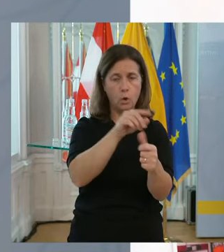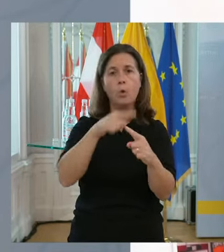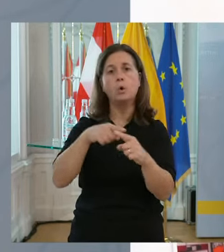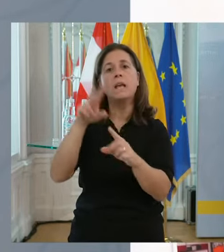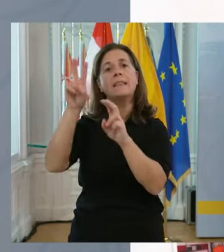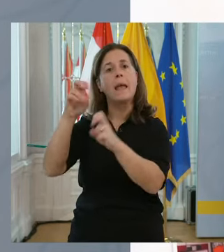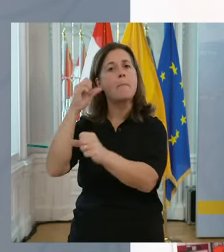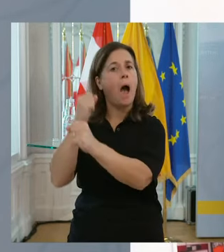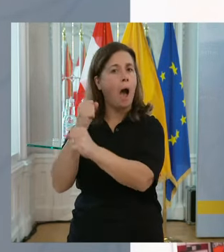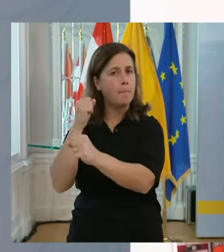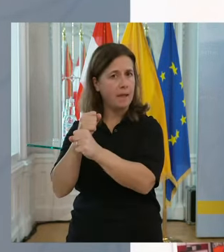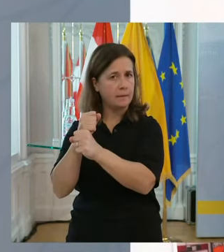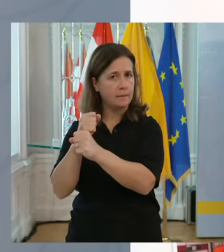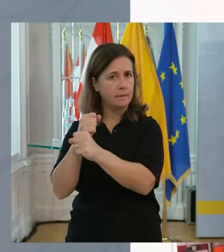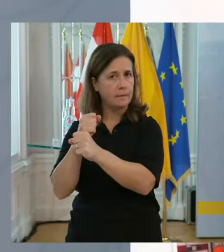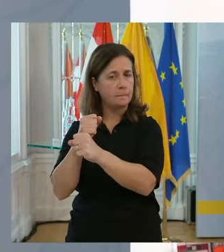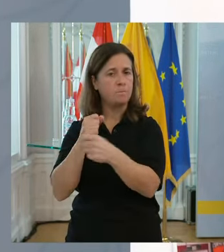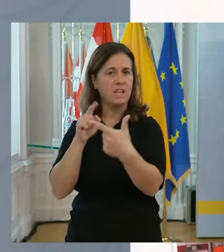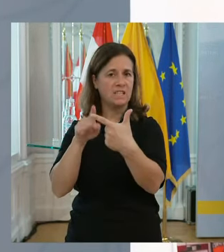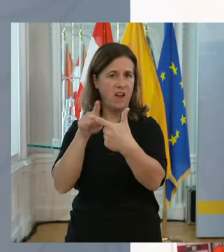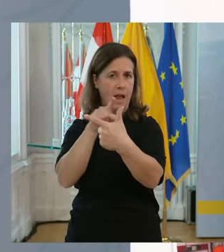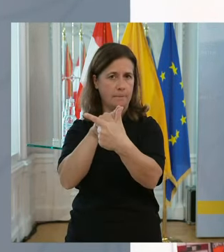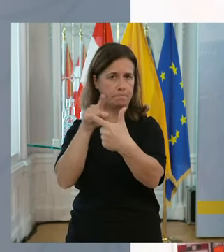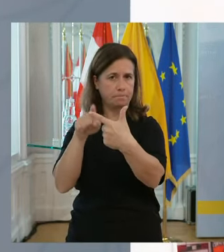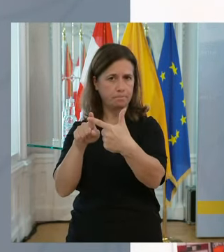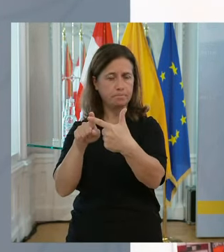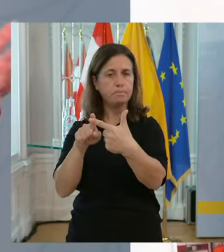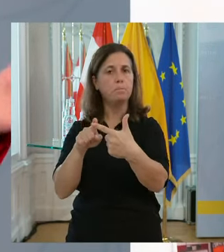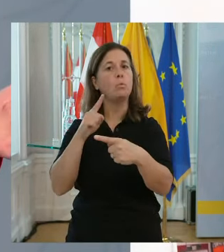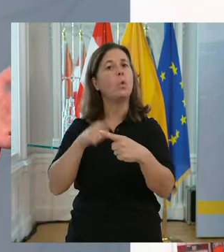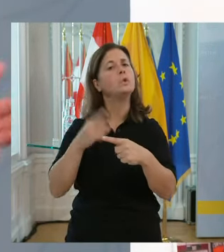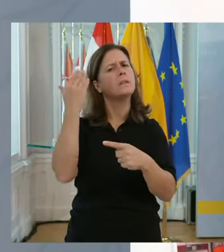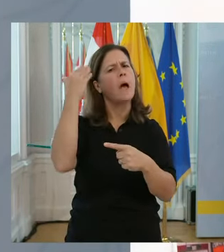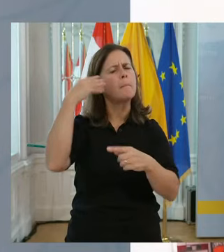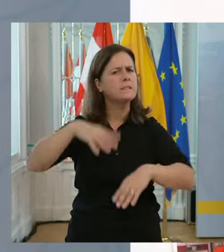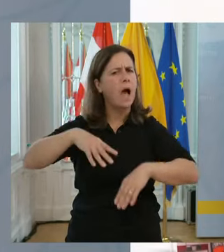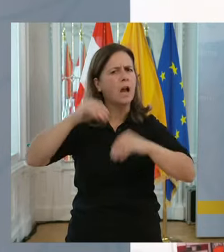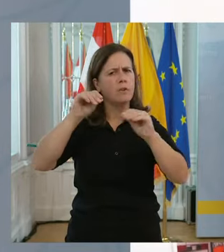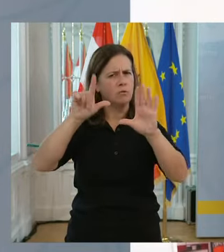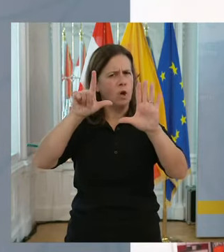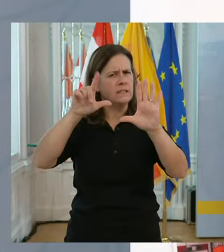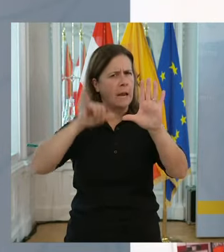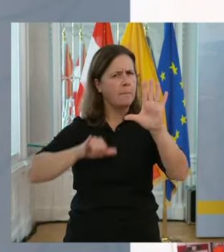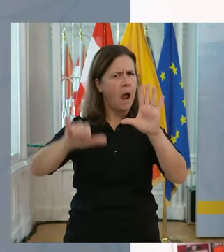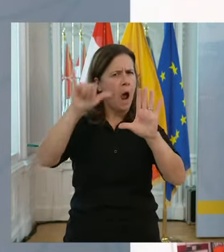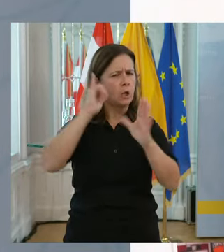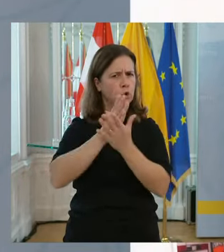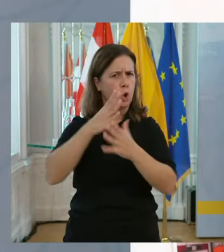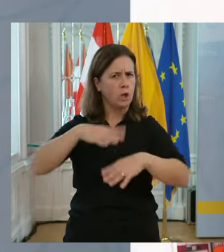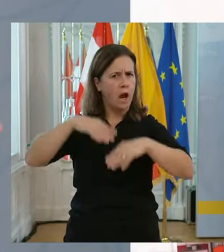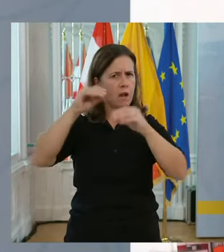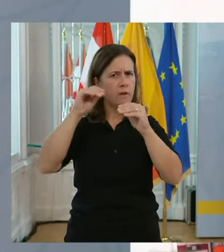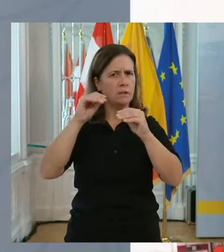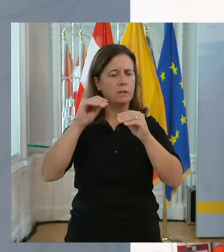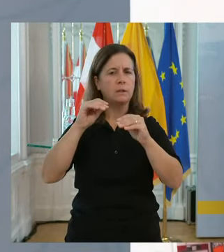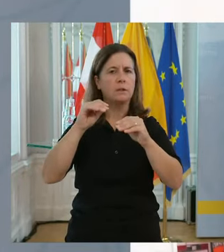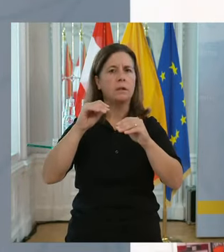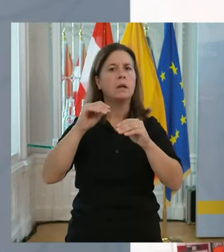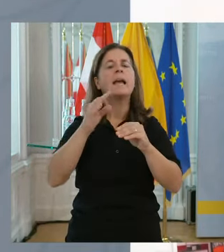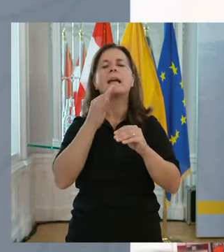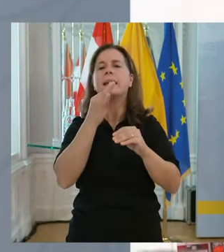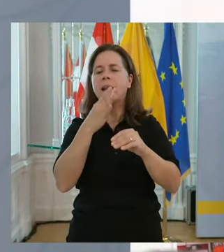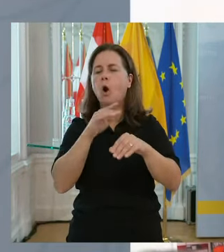Thema Arbeit. Und wir haben begonnen vor 7 Jahren und das war genau vor 5